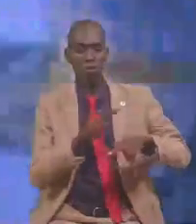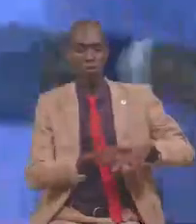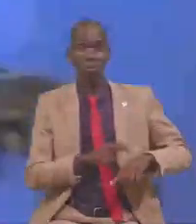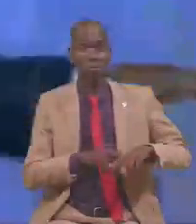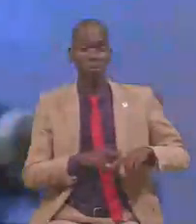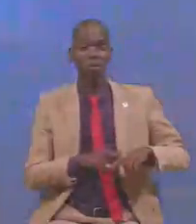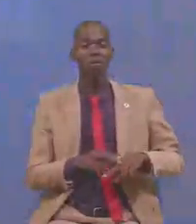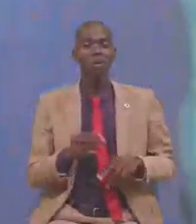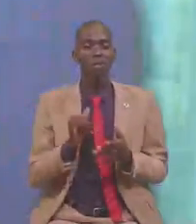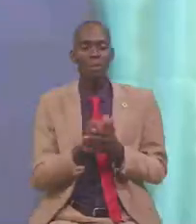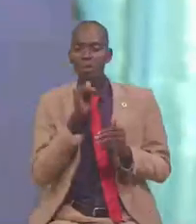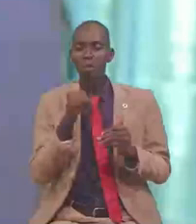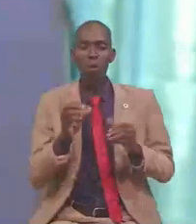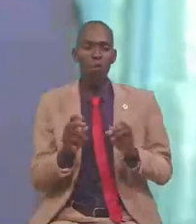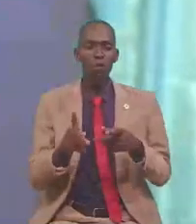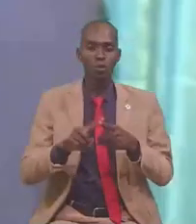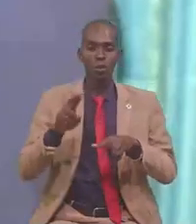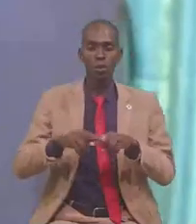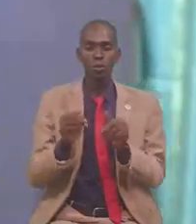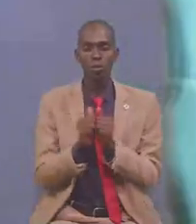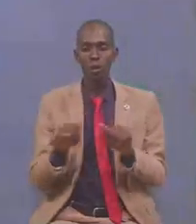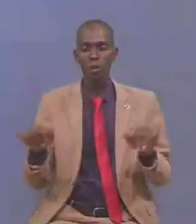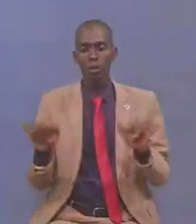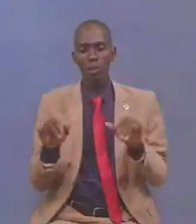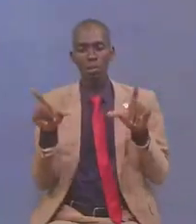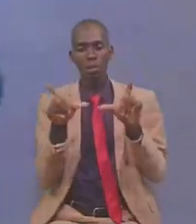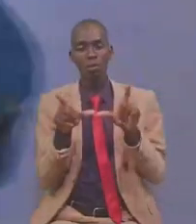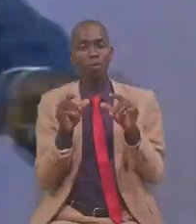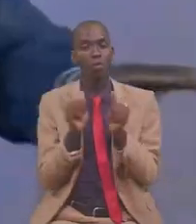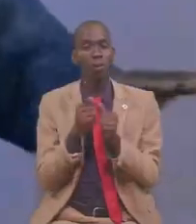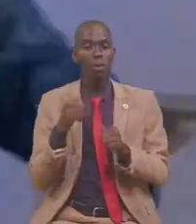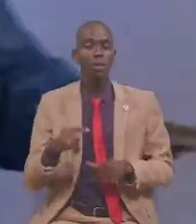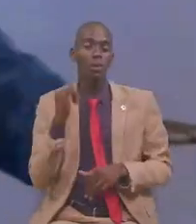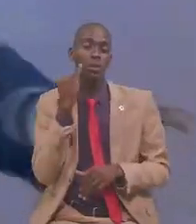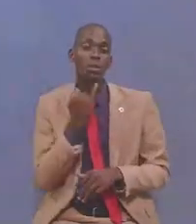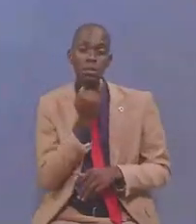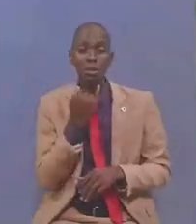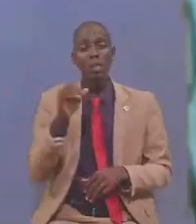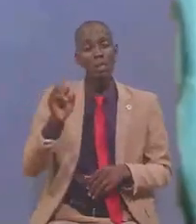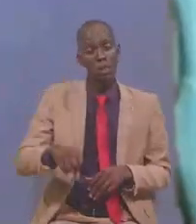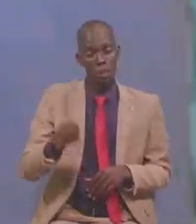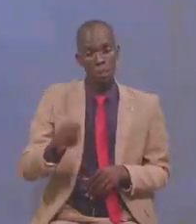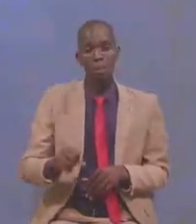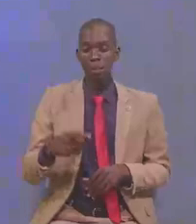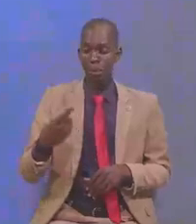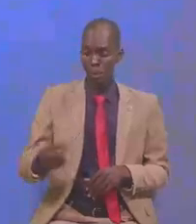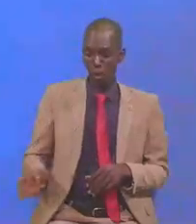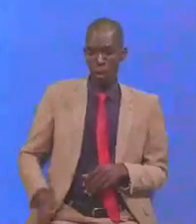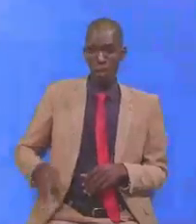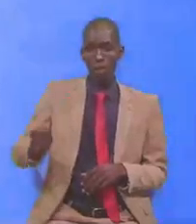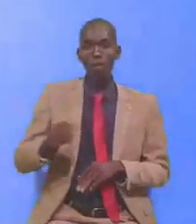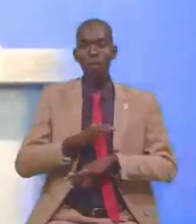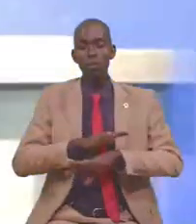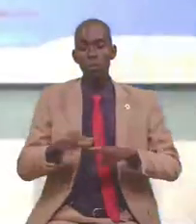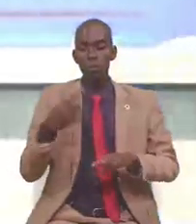niveau que ces Israélites, oui, Seigneur, lui répondit-elle, mais les chiens qui